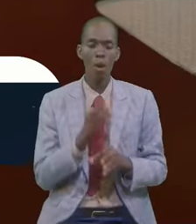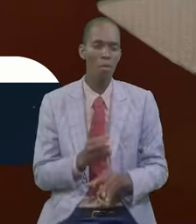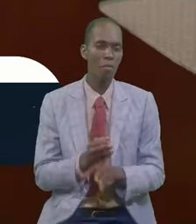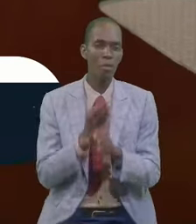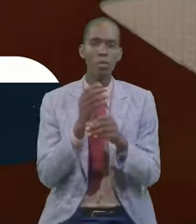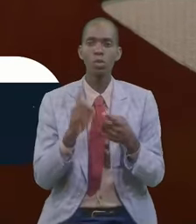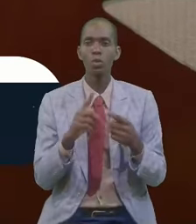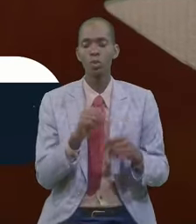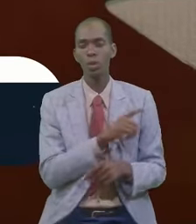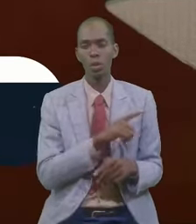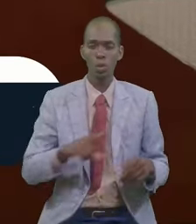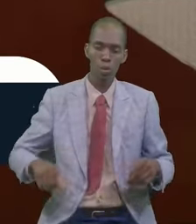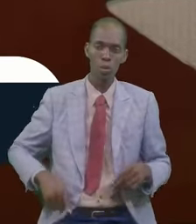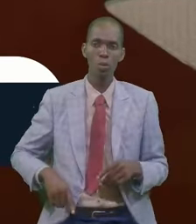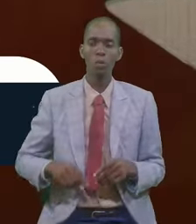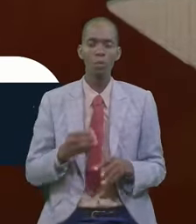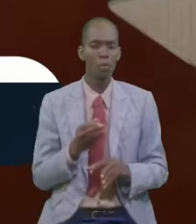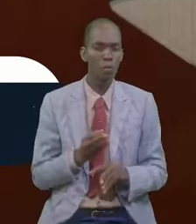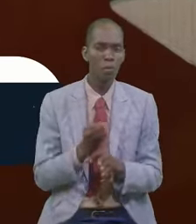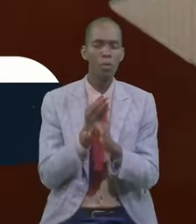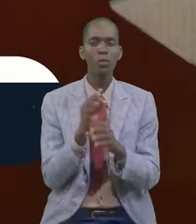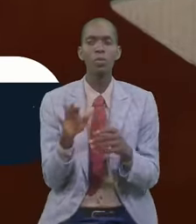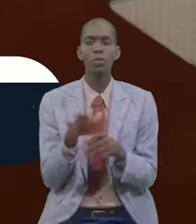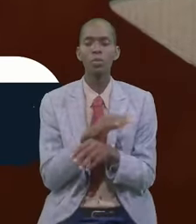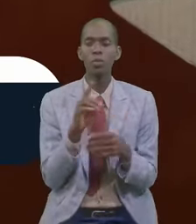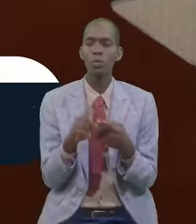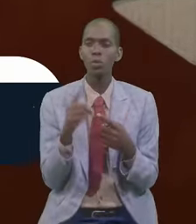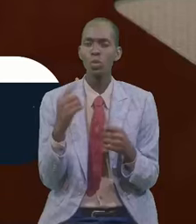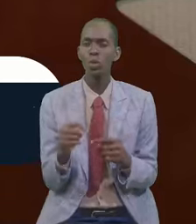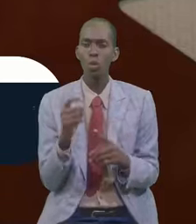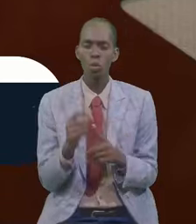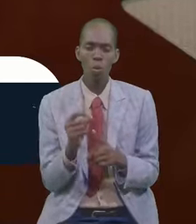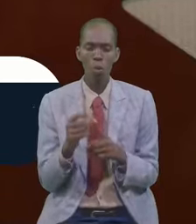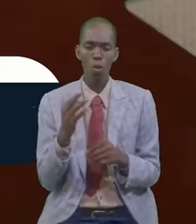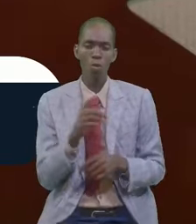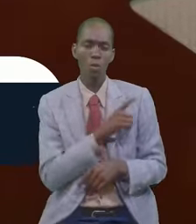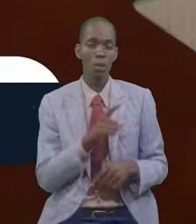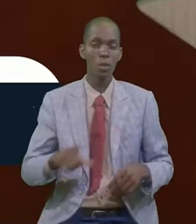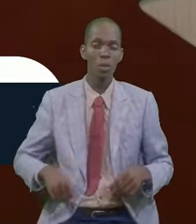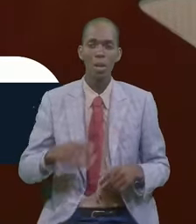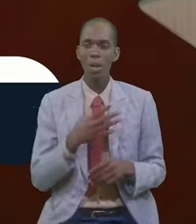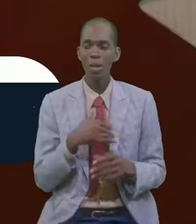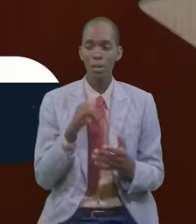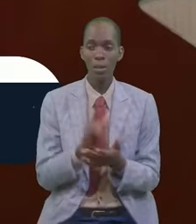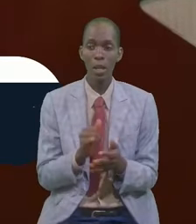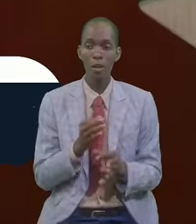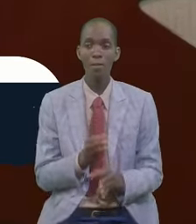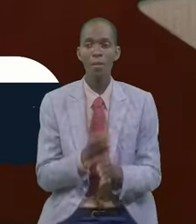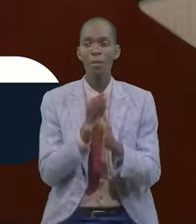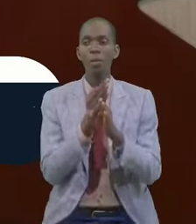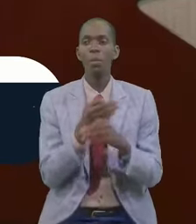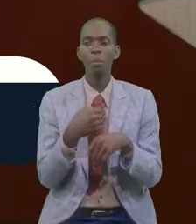Seigneur, le Seigneur de la parole. Ils sont fidèles à la parole du Seigneur. Et cette